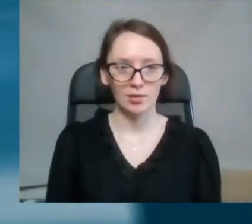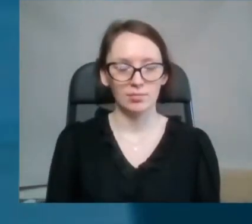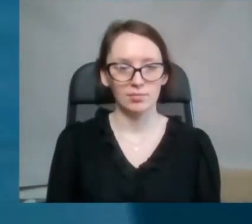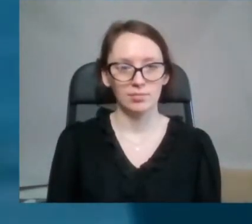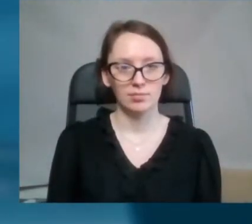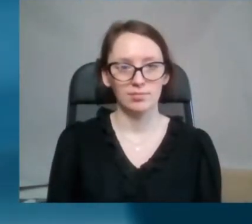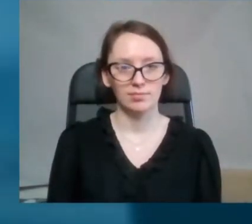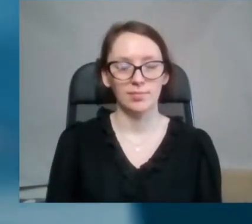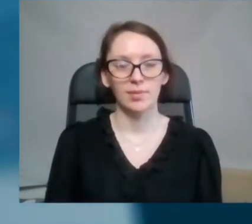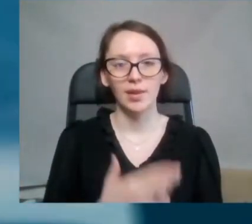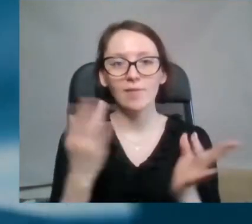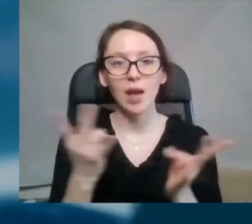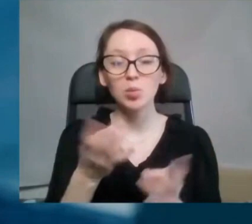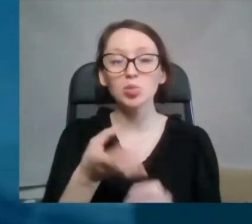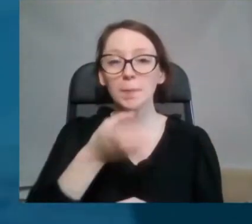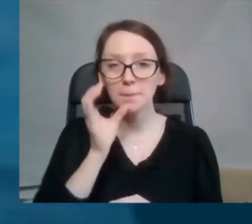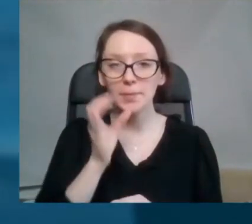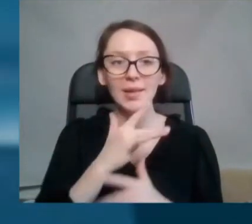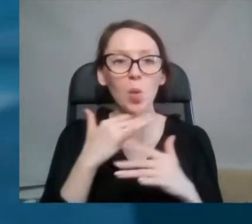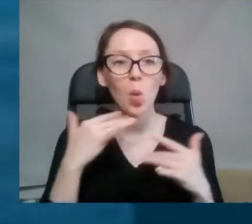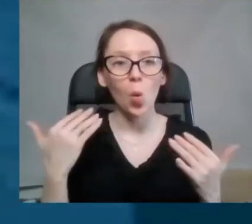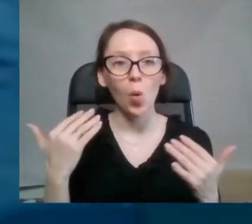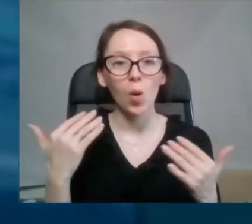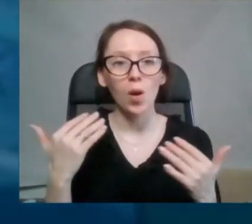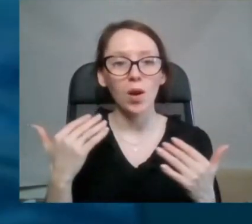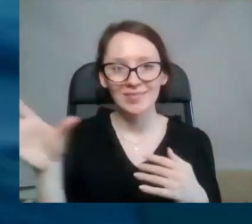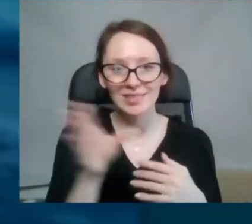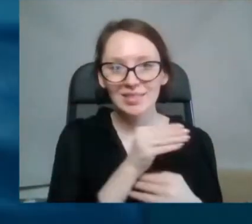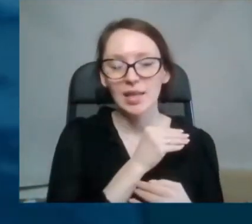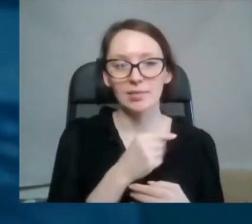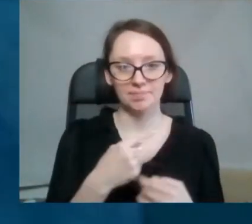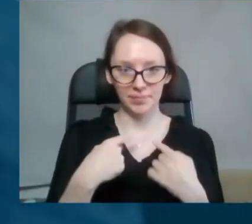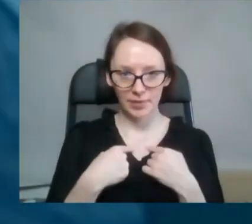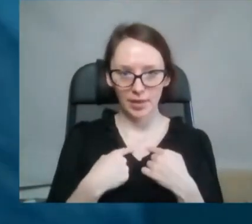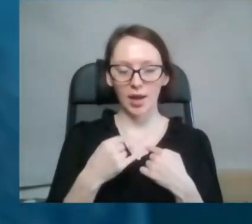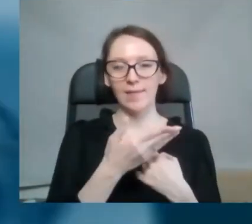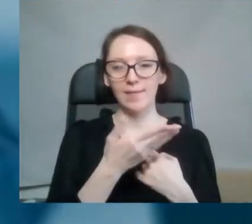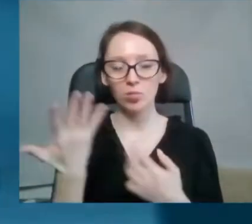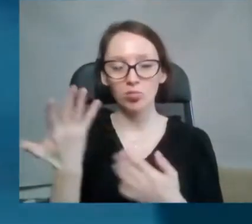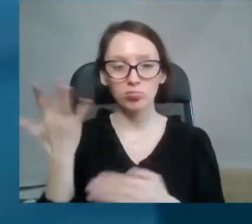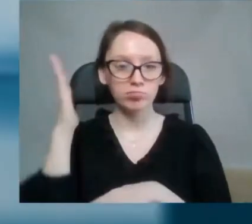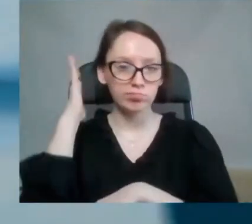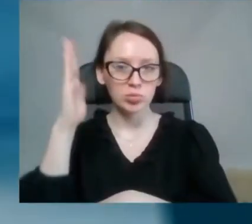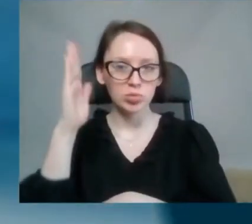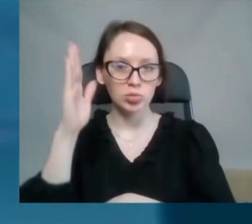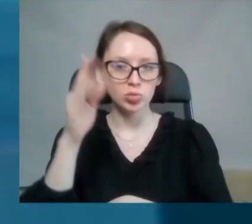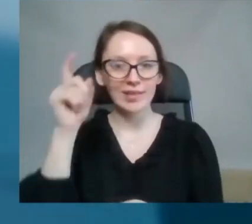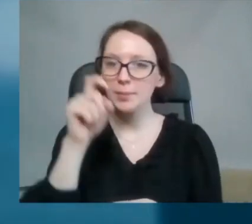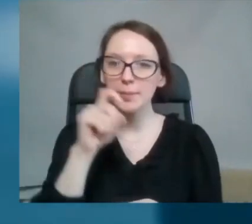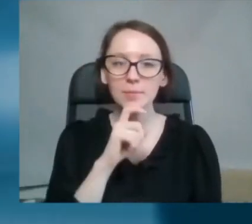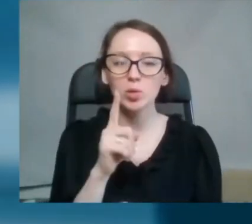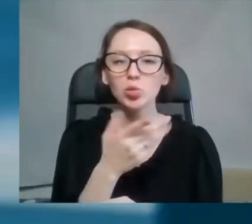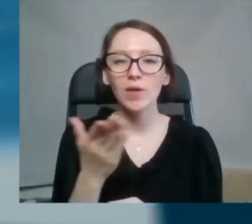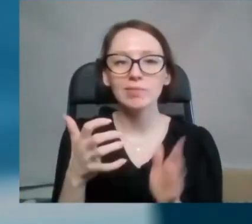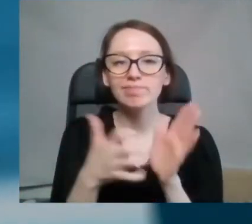Вам нужно пить много. Все, и я так, и вы. Поднимите руки, что вы не понимаете, что вы не допиваете воду.